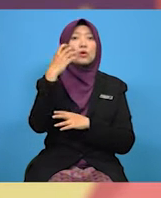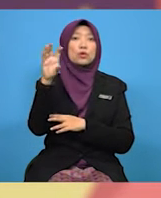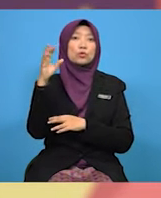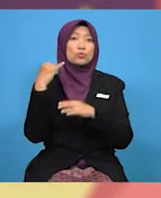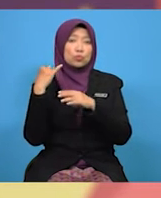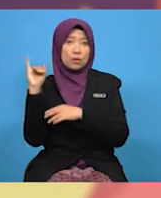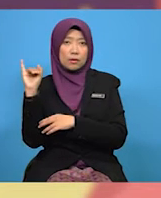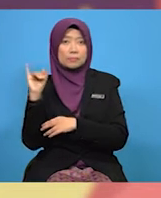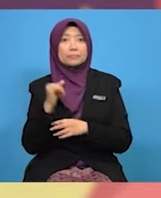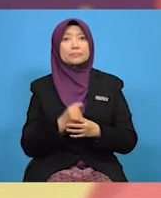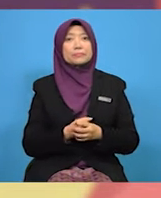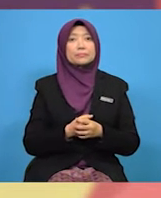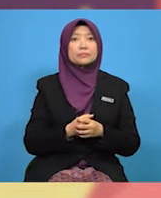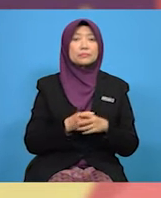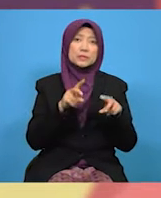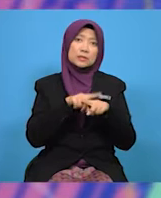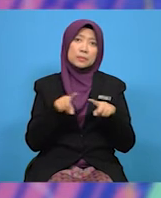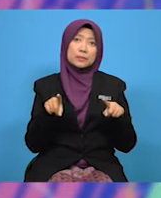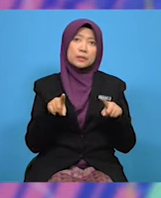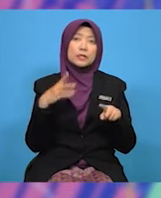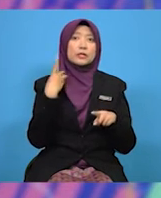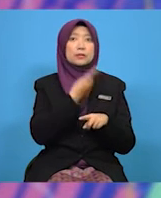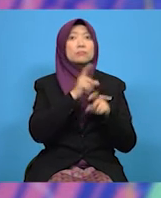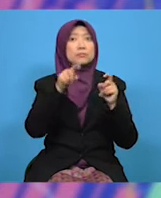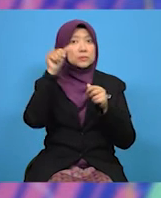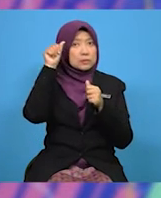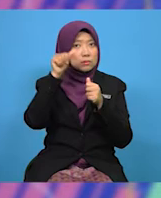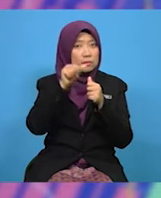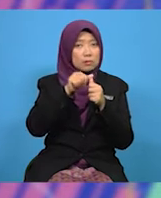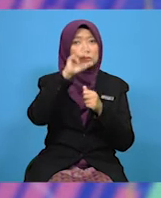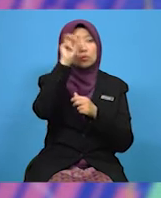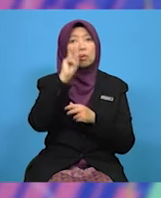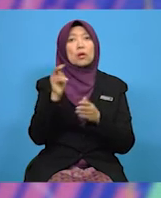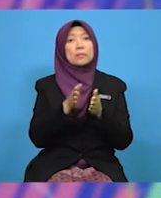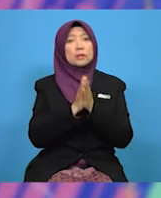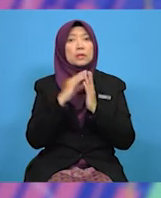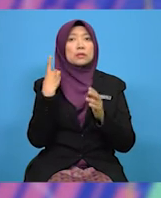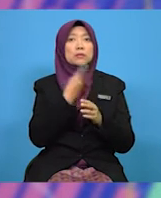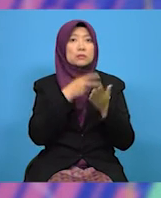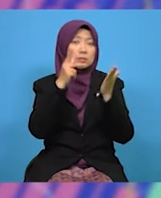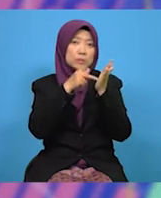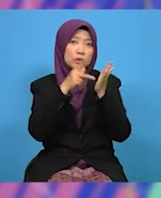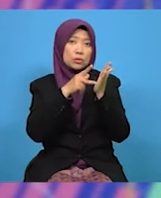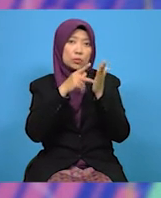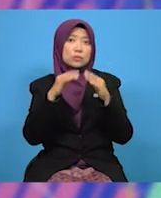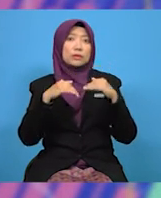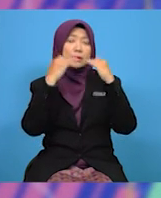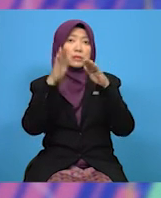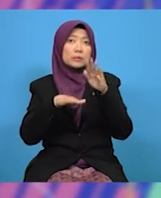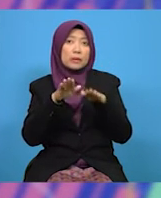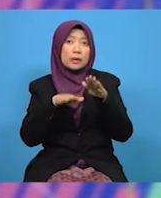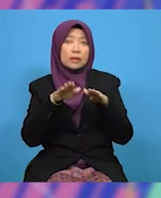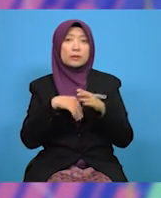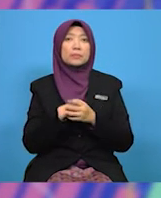tidur ratus juta tetapi kita keingat soalan mobil kicau menghitung tingkat